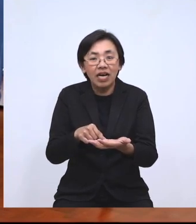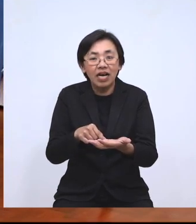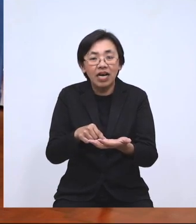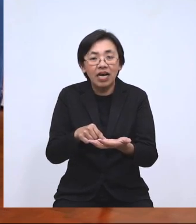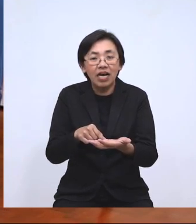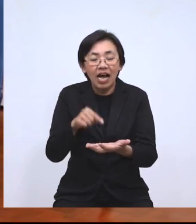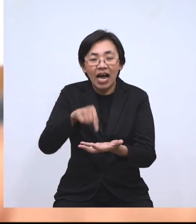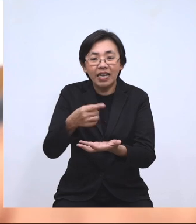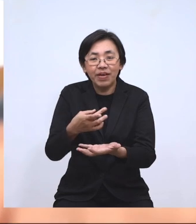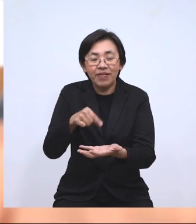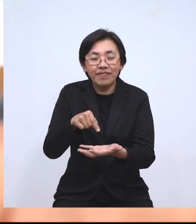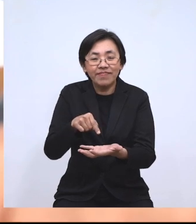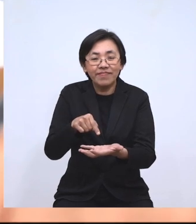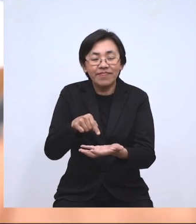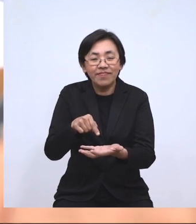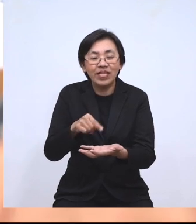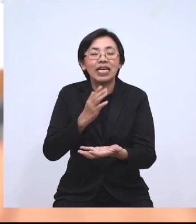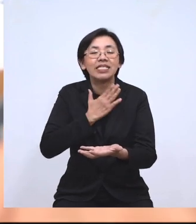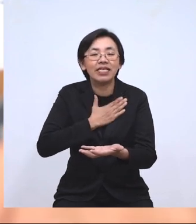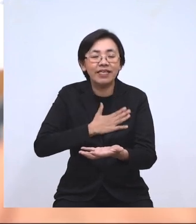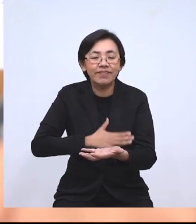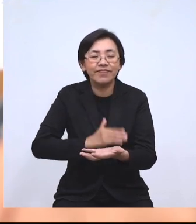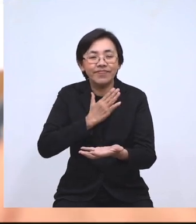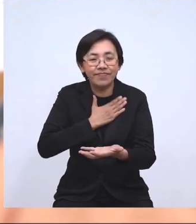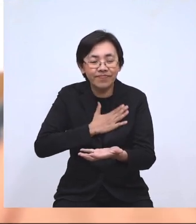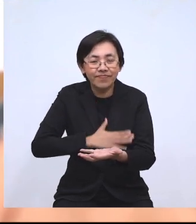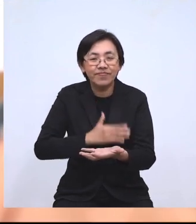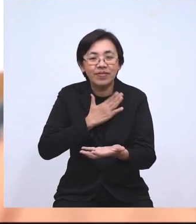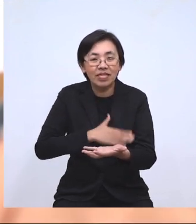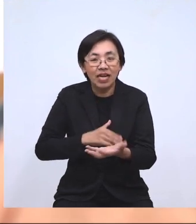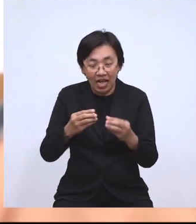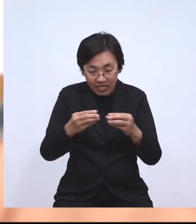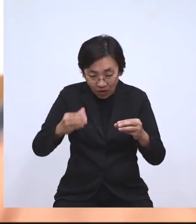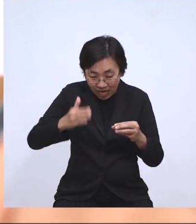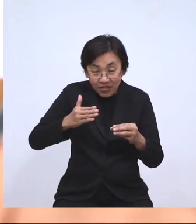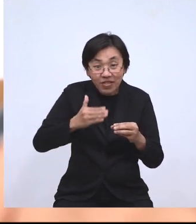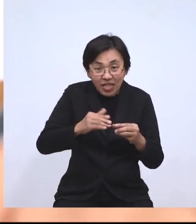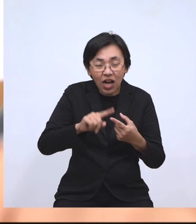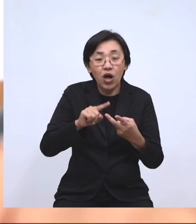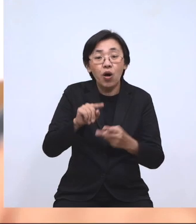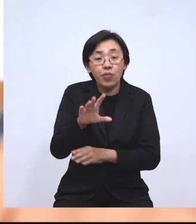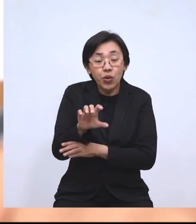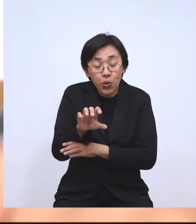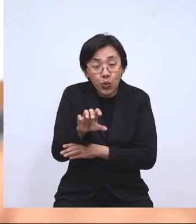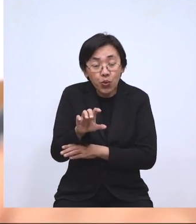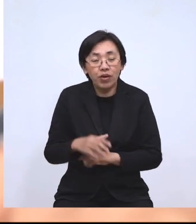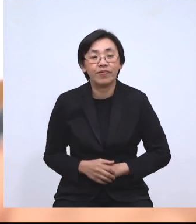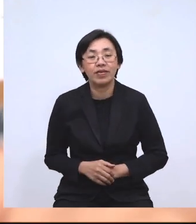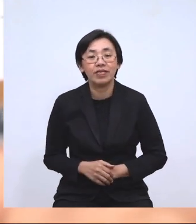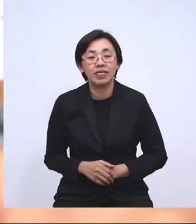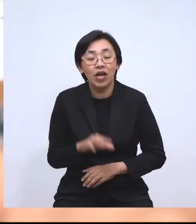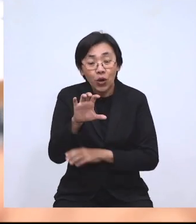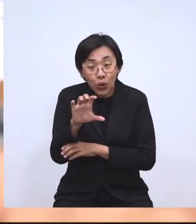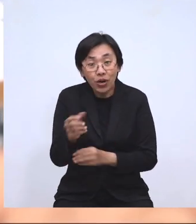องครับมอสมีอะไรครับมอสใจเย็นๆมอสเราดูมีกุนเชียงใช่ไหมแล้วมีกุ้งที่เมื่อกี้มอสบอกว่า